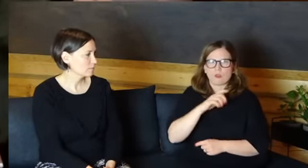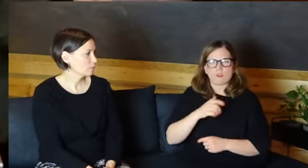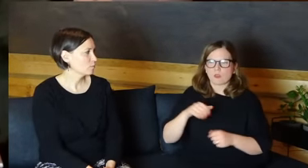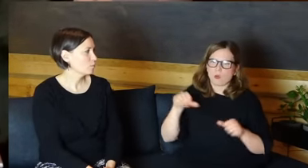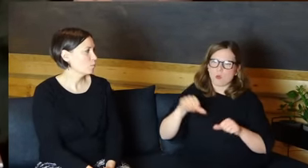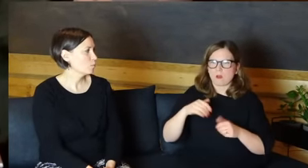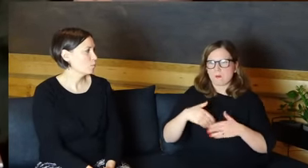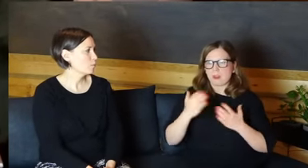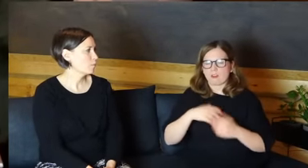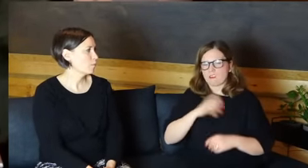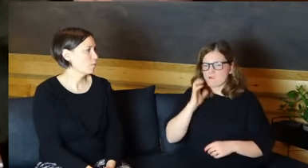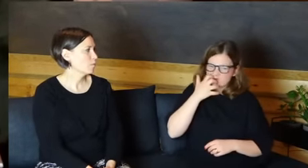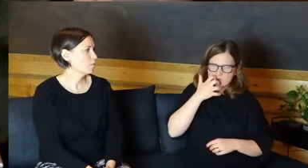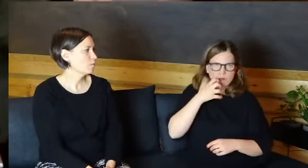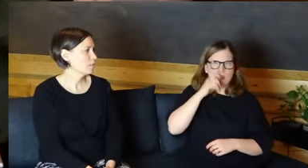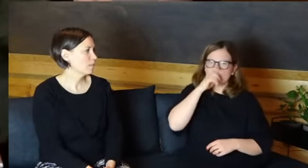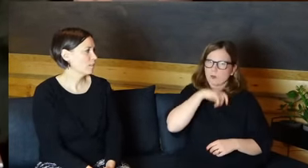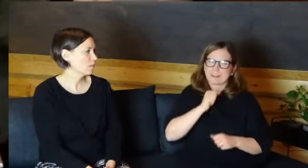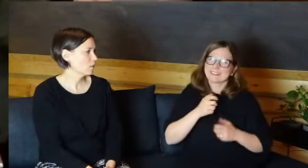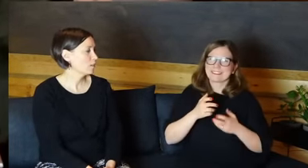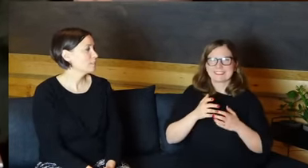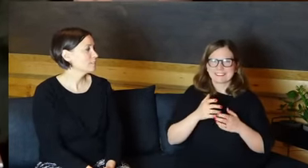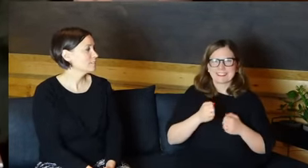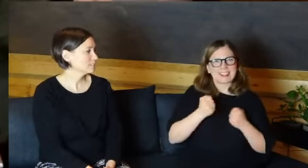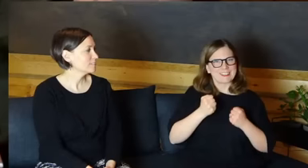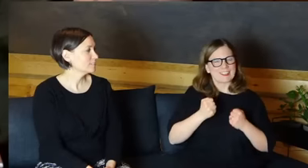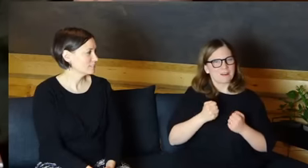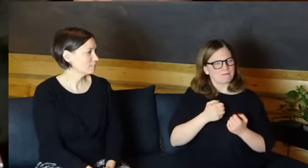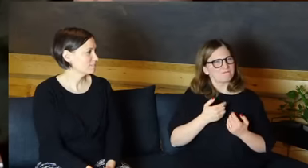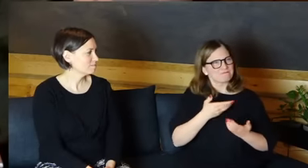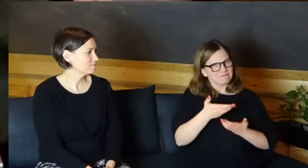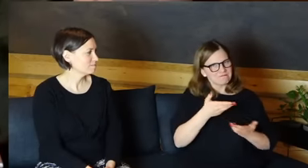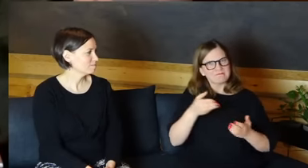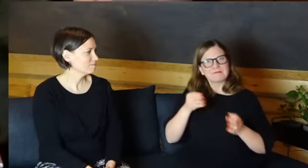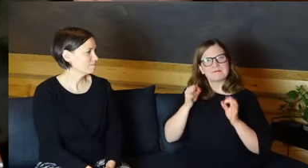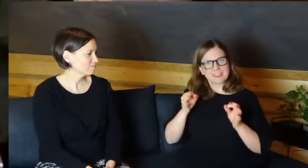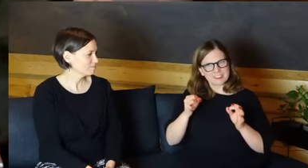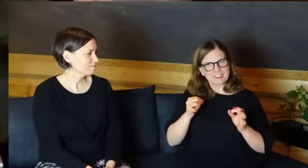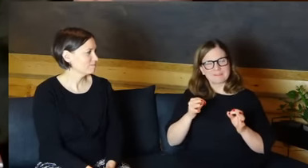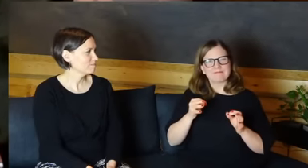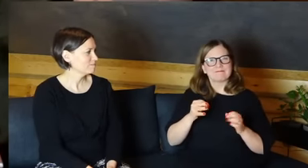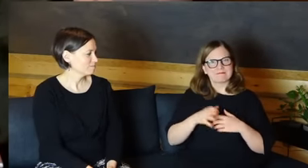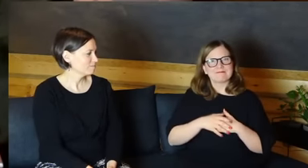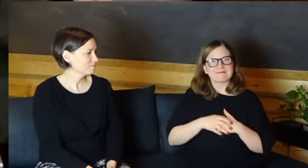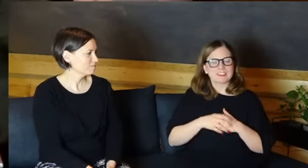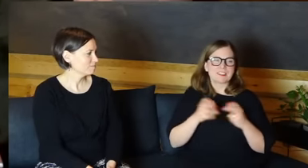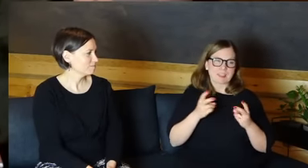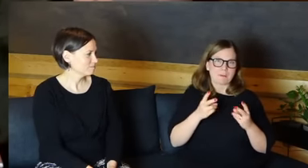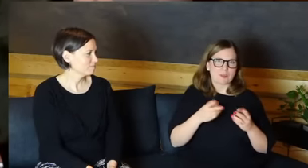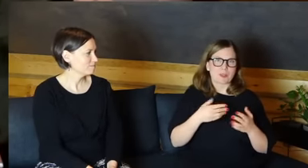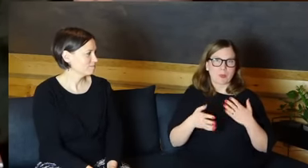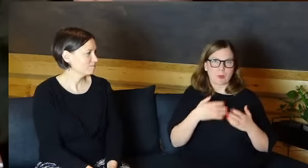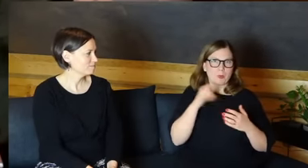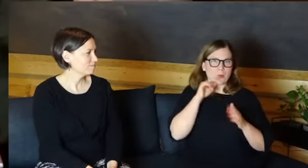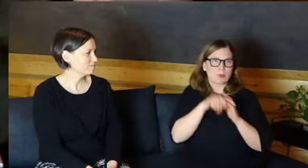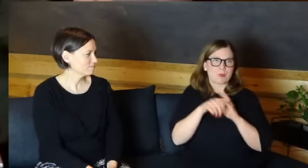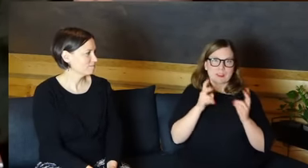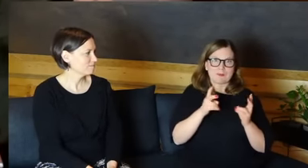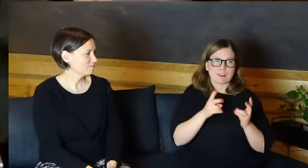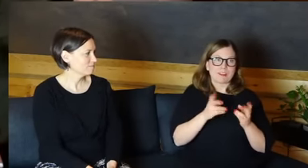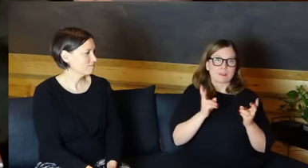että silloin mennään ihan pitkällä hymyssä suun ja näin päin pois. Ja sitähän se on se